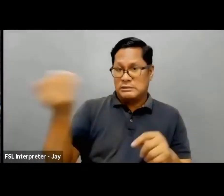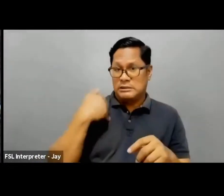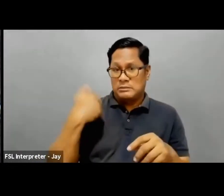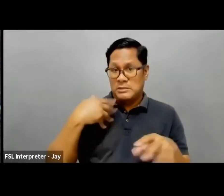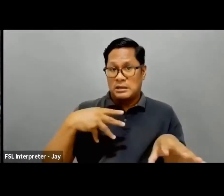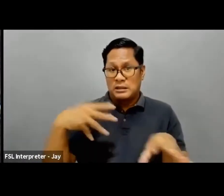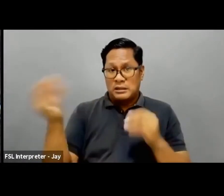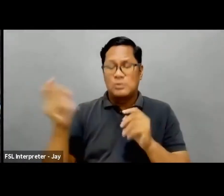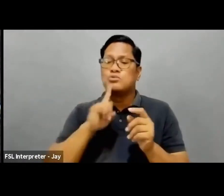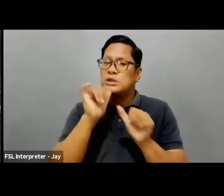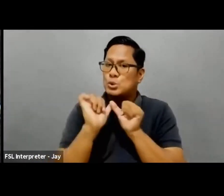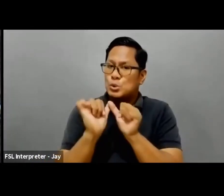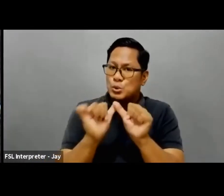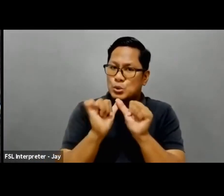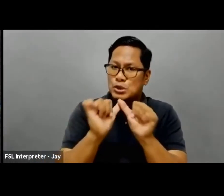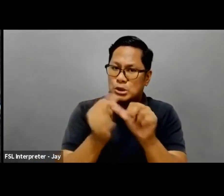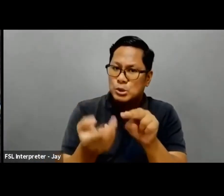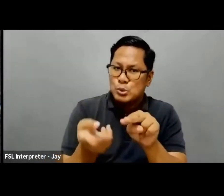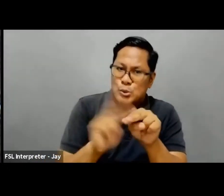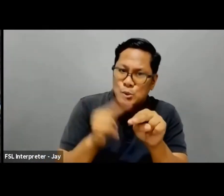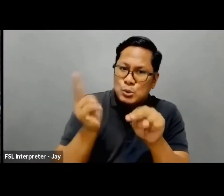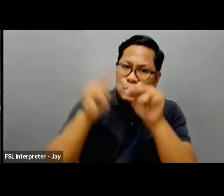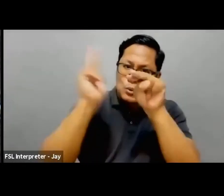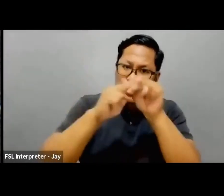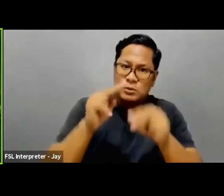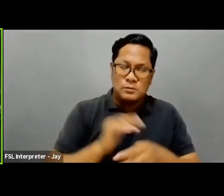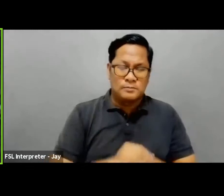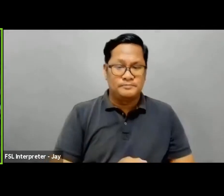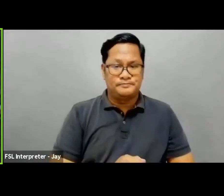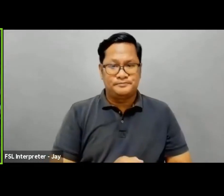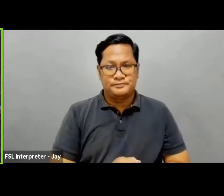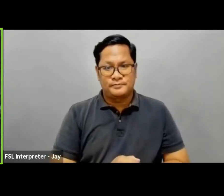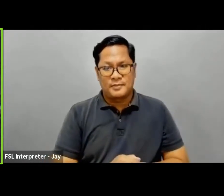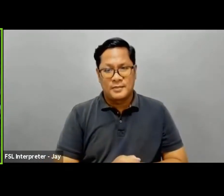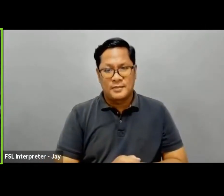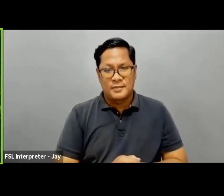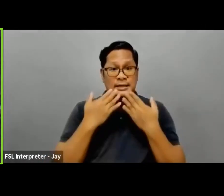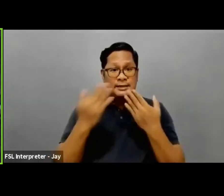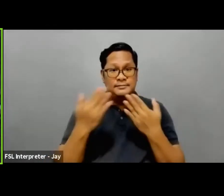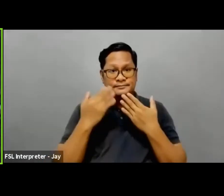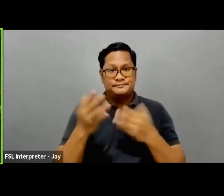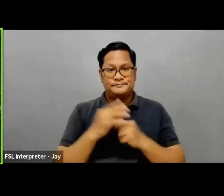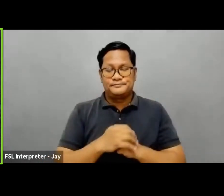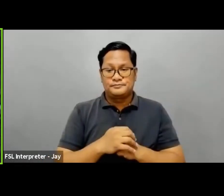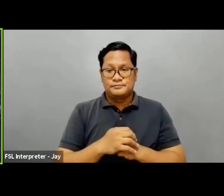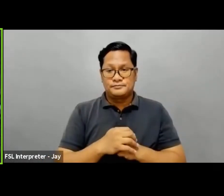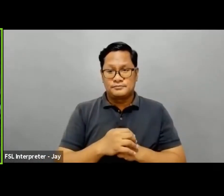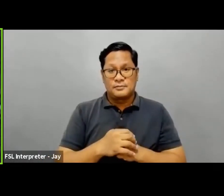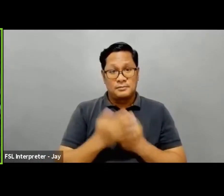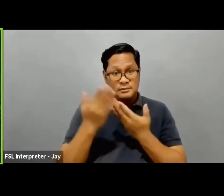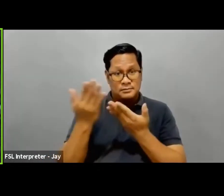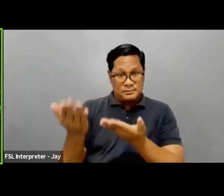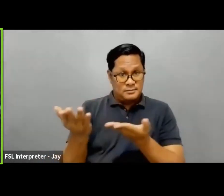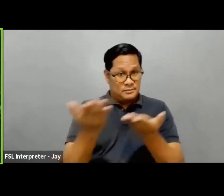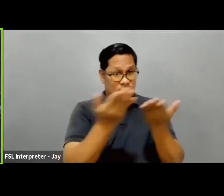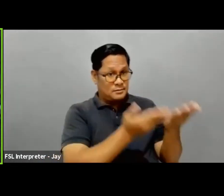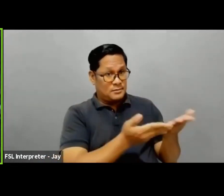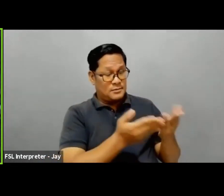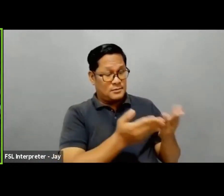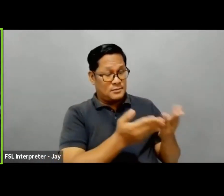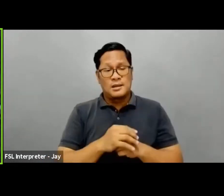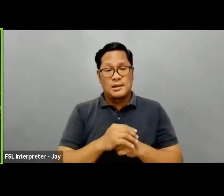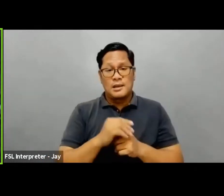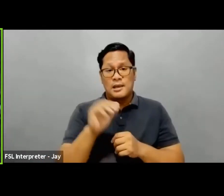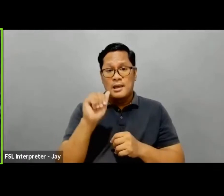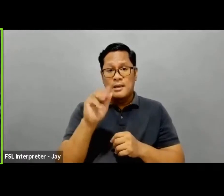fact, patuloy pa rin po yung tumataas. Salamat, Maris. No? Aling Amelia, may dagdag ba kayo bilang community